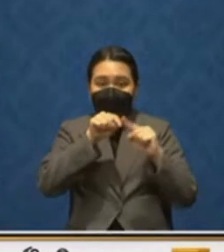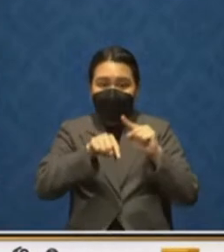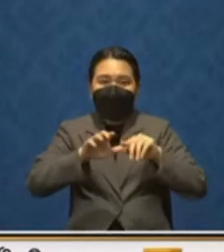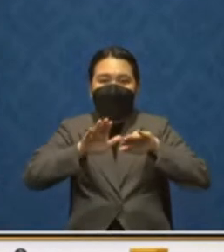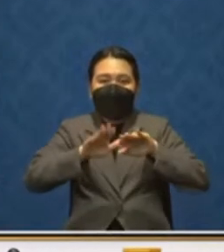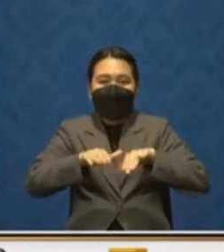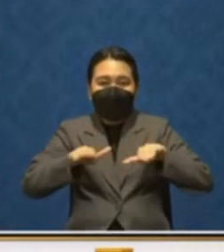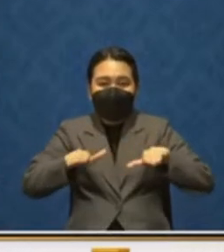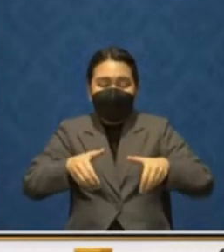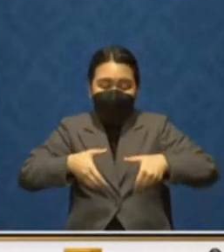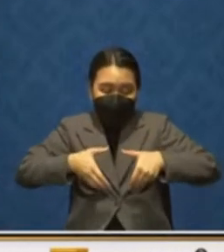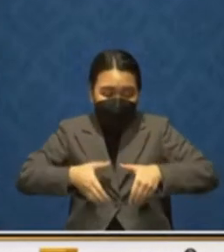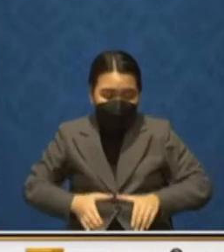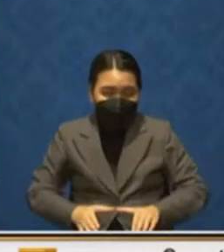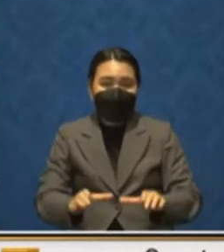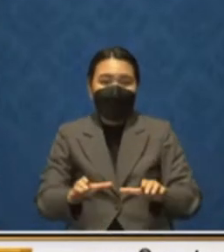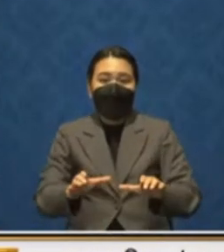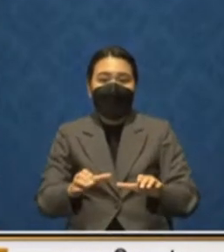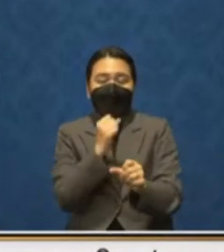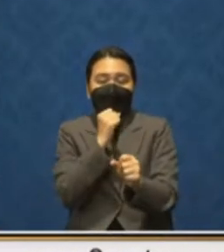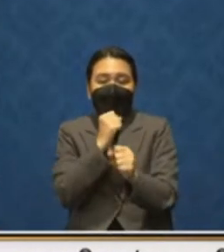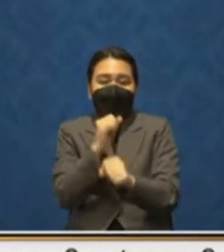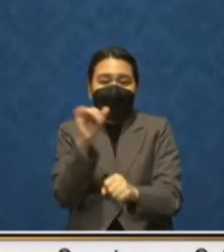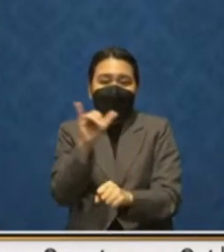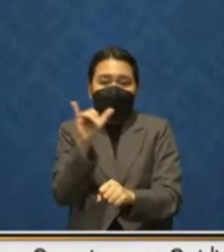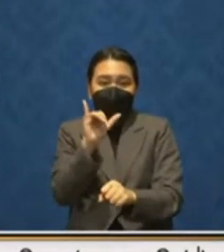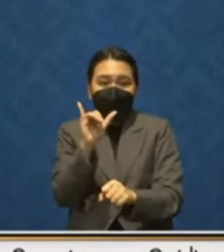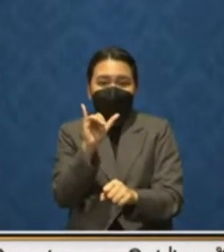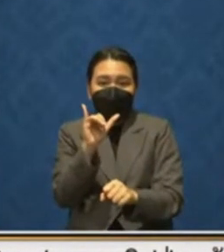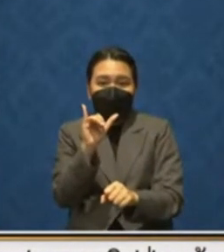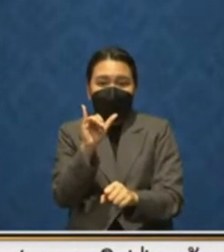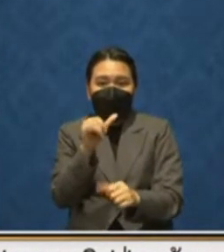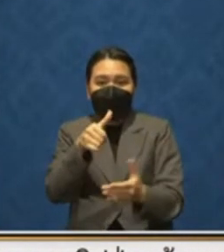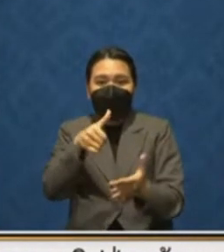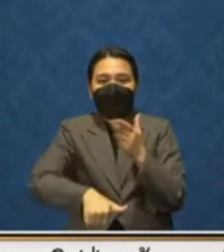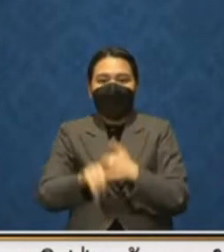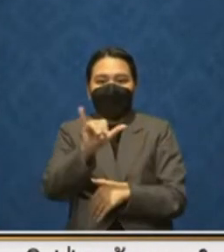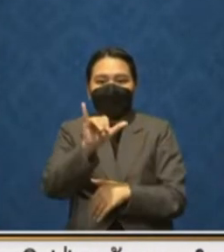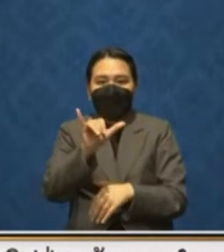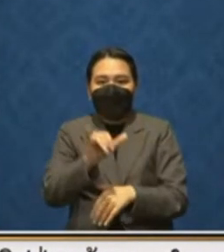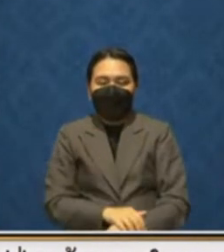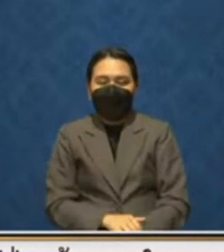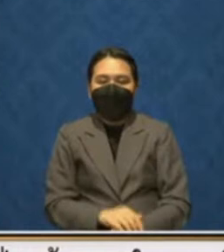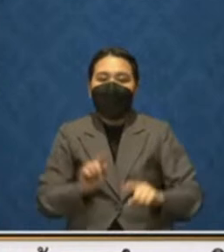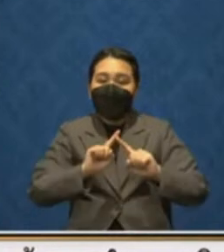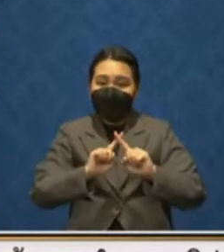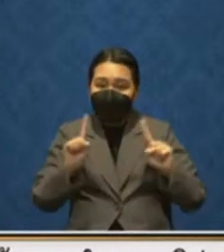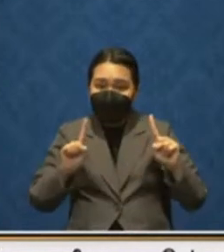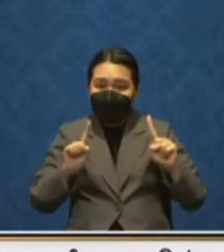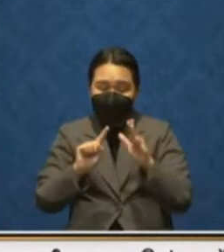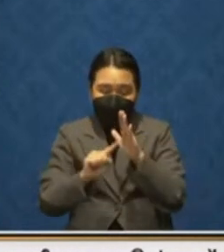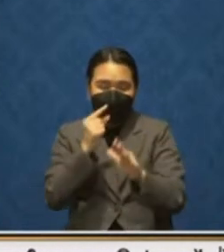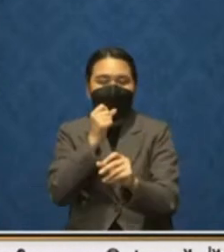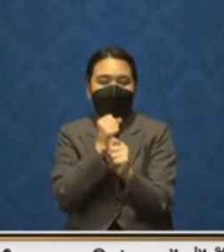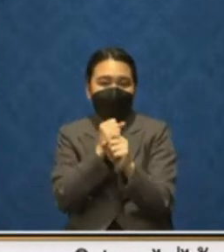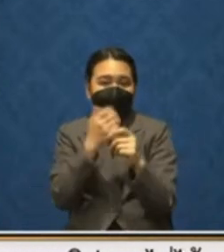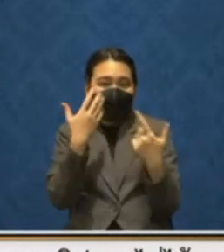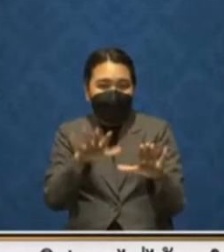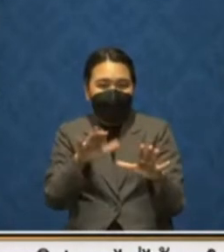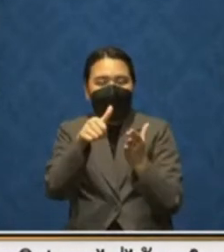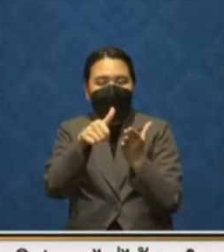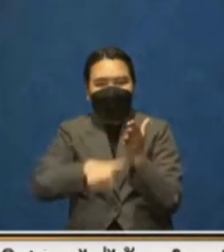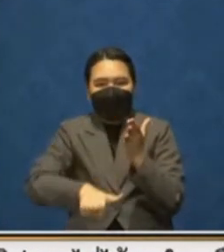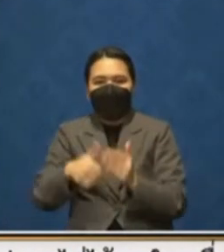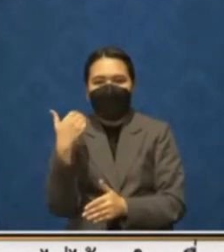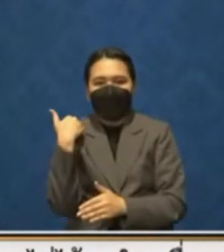ตั้งแต่เกิดมาเนี่ยมันยังไม่ได้ทำงานทำการก็ไม่ใช้คงไม่เป็นหนี้แล้วนะแต่พ่อทำงานทำการนะเป็นหนี้ถึง